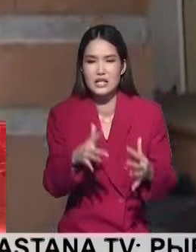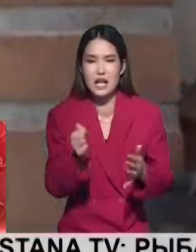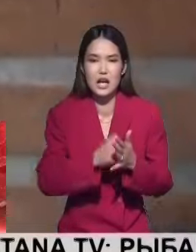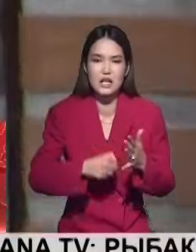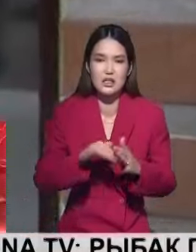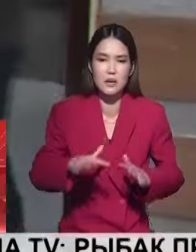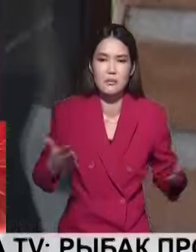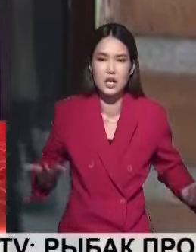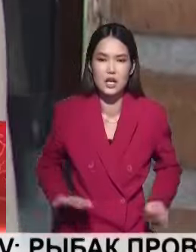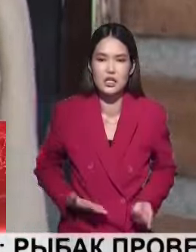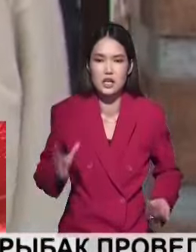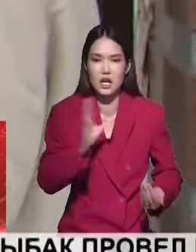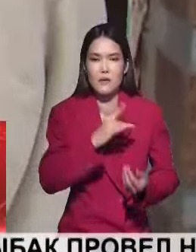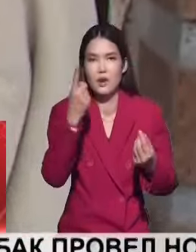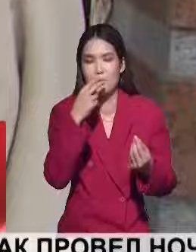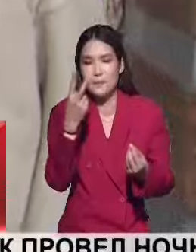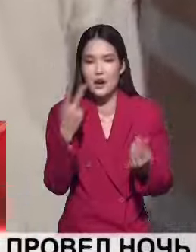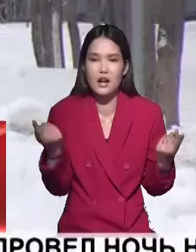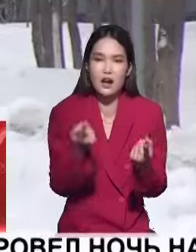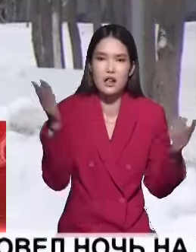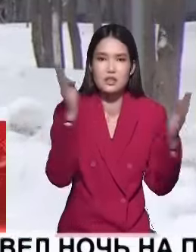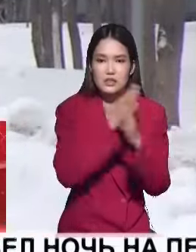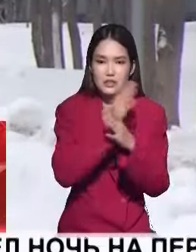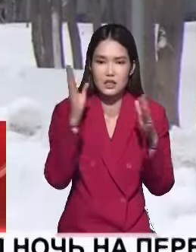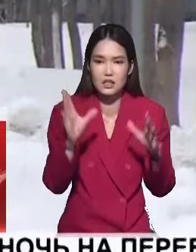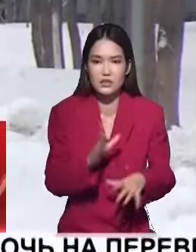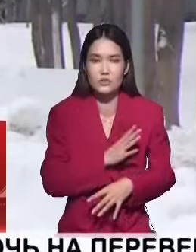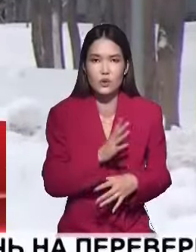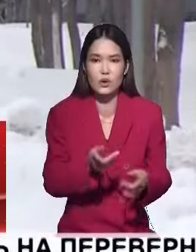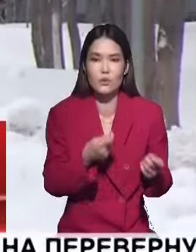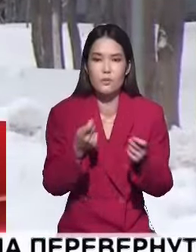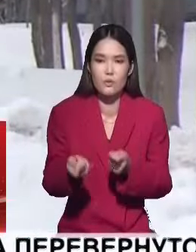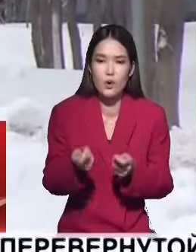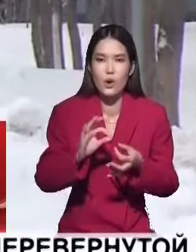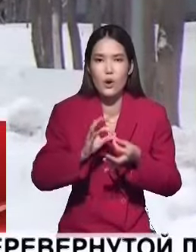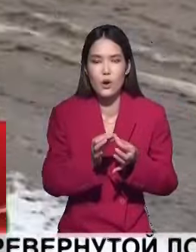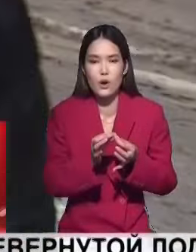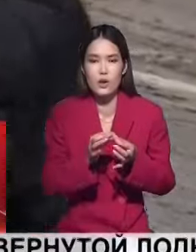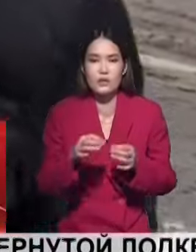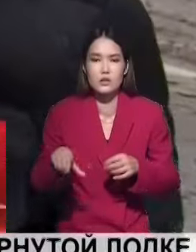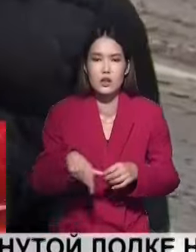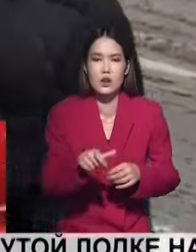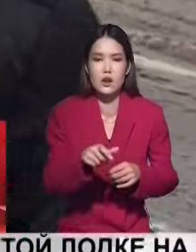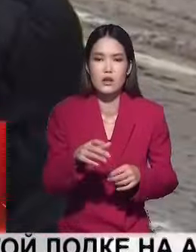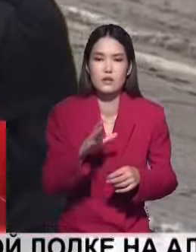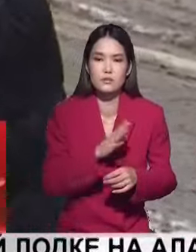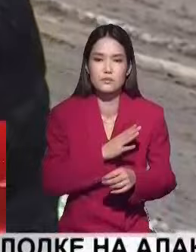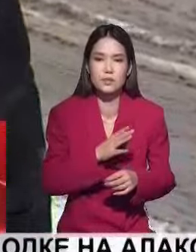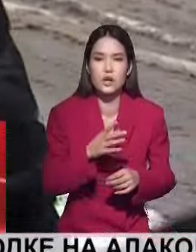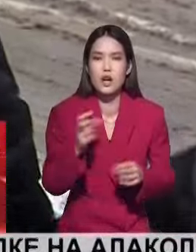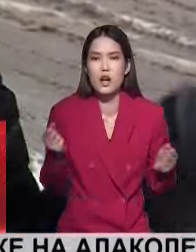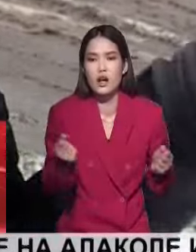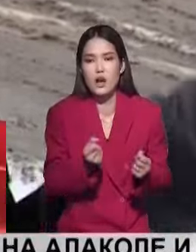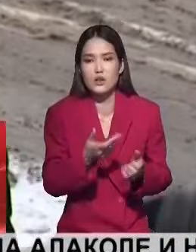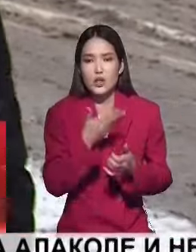жители говорят, что привыкли к суровой столичной погоде. Мешает передвижению лишь снег и грязь на дороге и тротуарах. Мне лично не холодно.